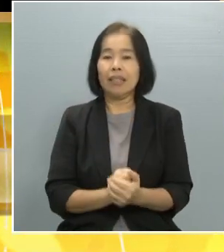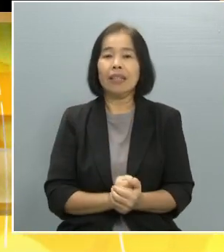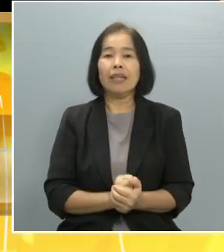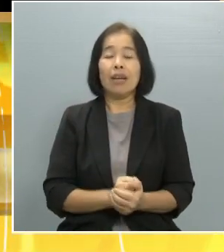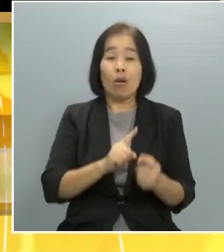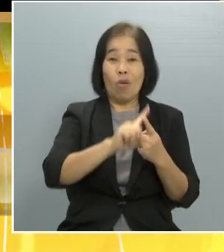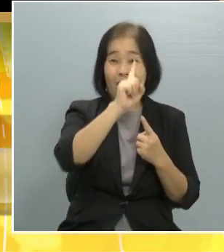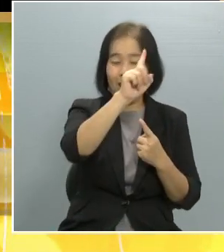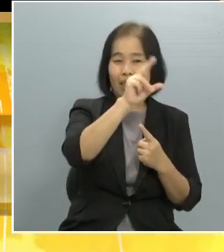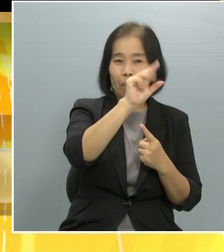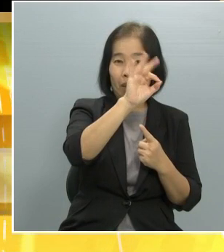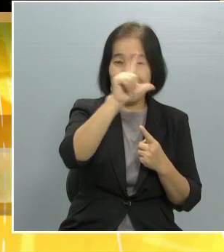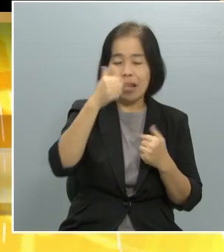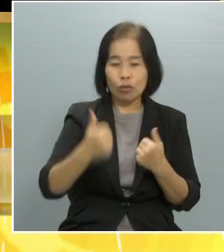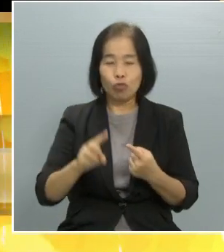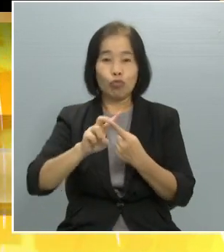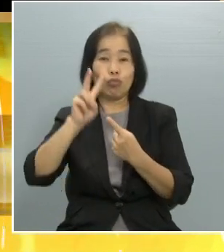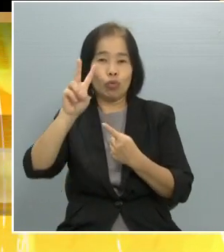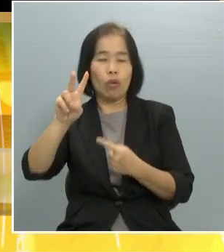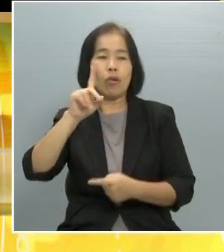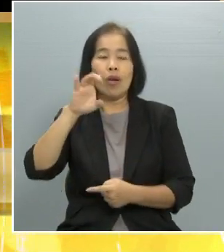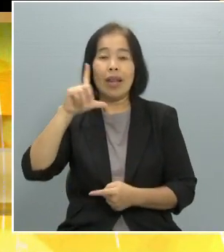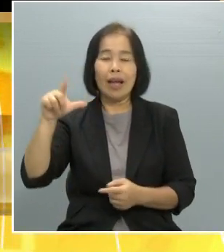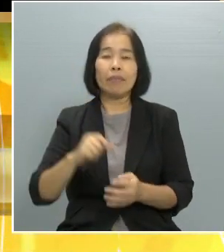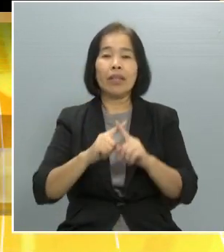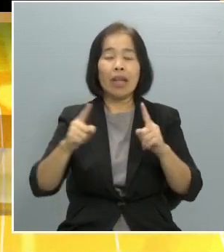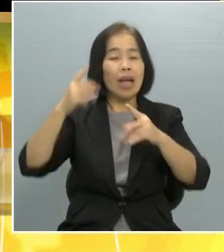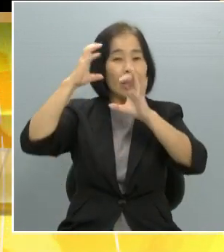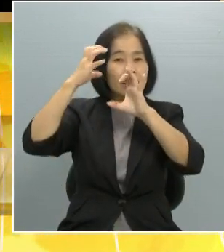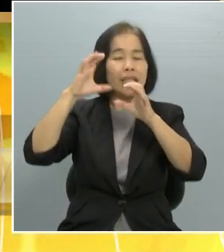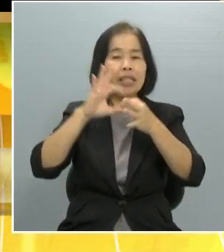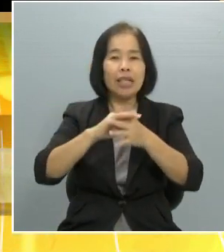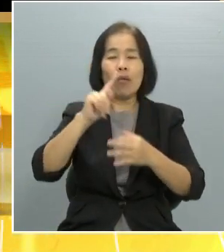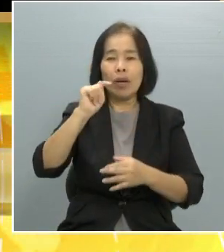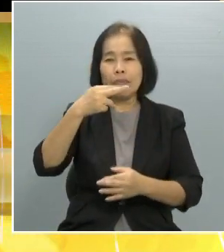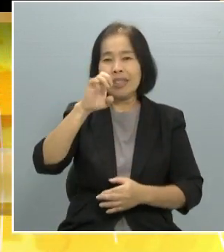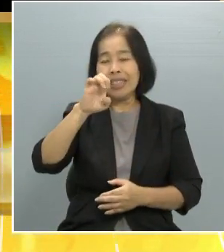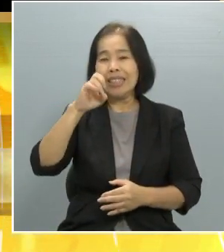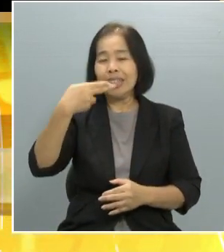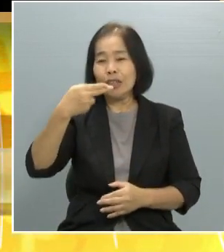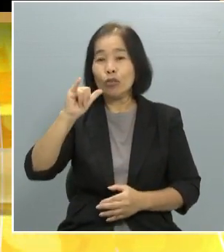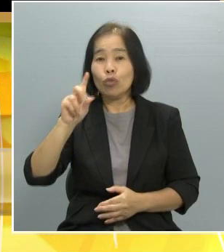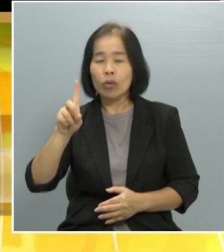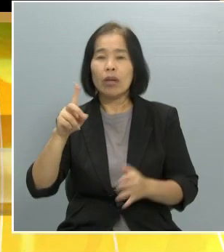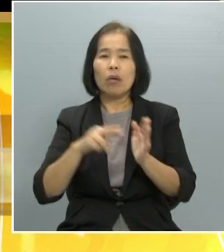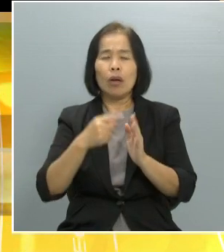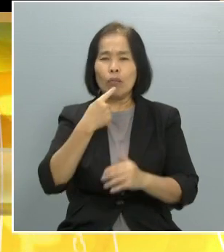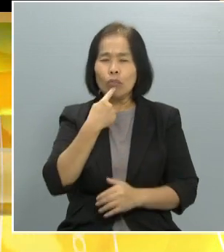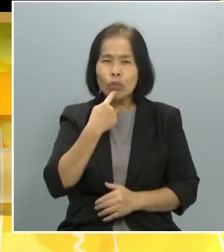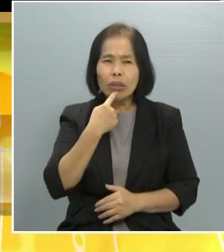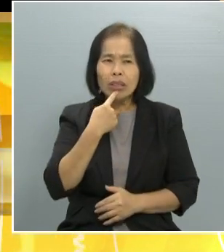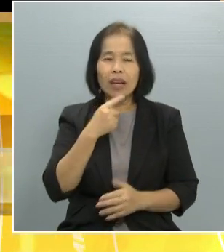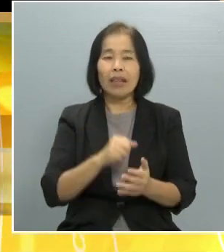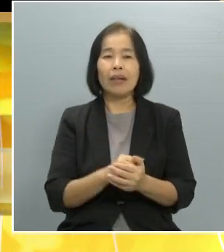ลานบาทขนาดเดียวกัน ที่โยที่ยงเป็นประเด็นเขาเรีกว่า คำนี้มันหิด...ที่